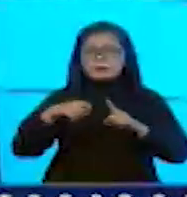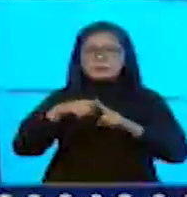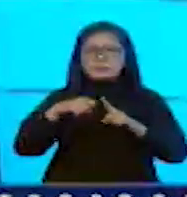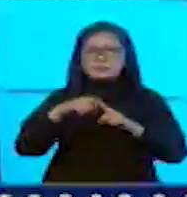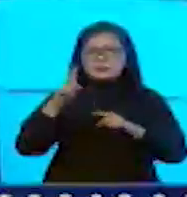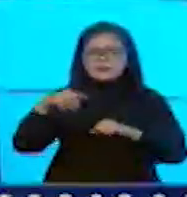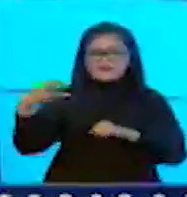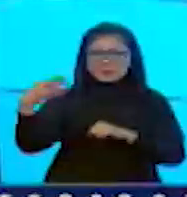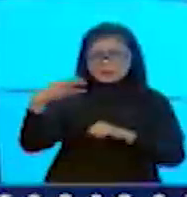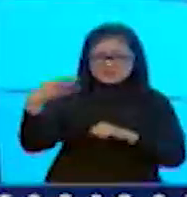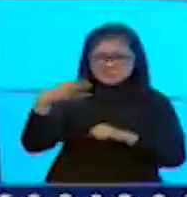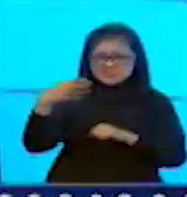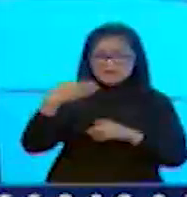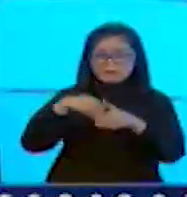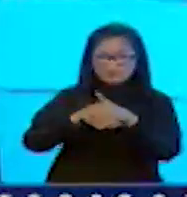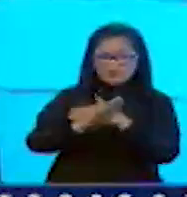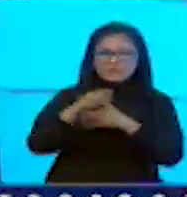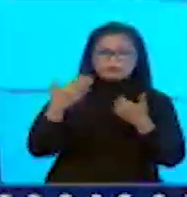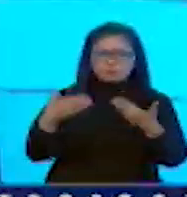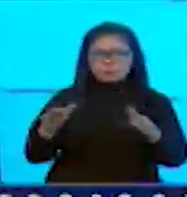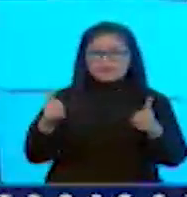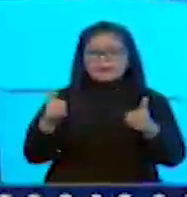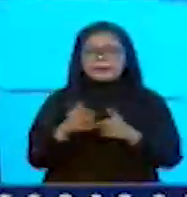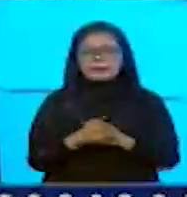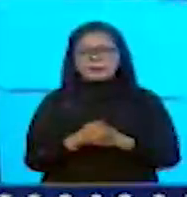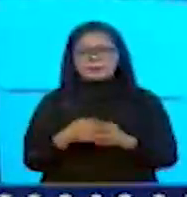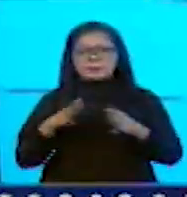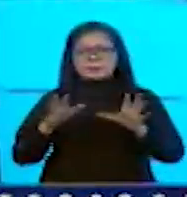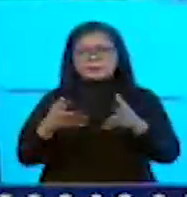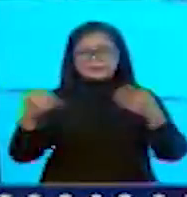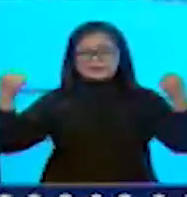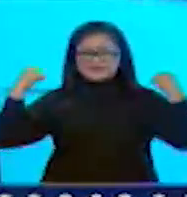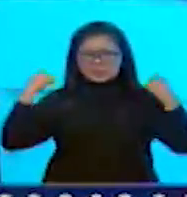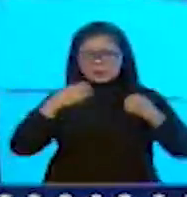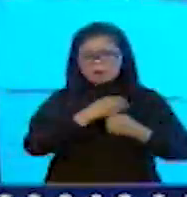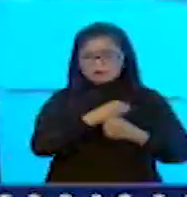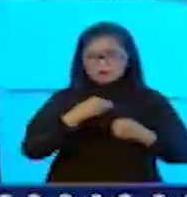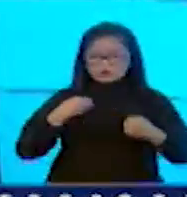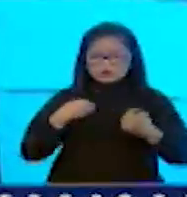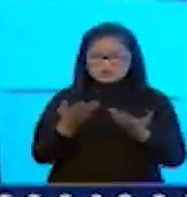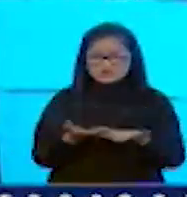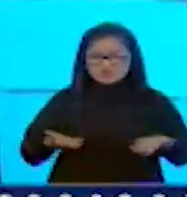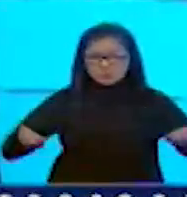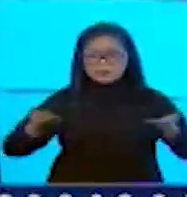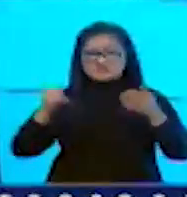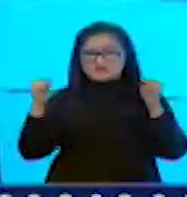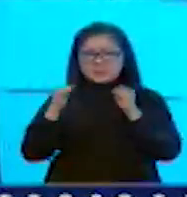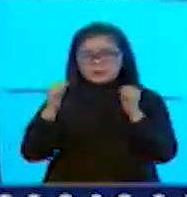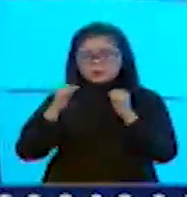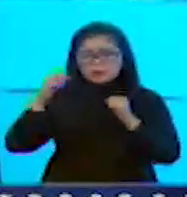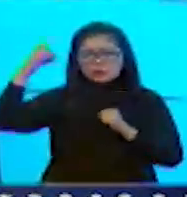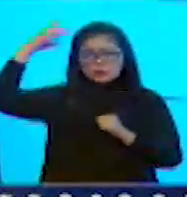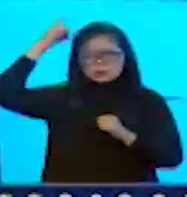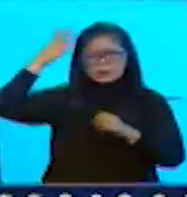lewat. Termasuk di situ ada nakes, ada dokter, ada darurat, ada ojol juga masih kita bisa lewat,